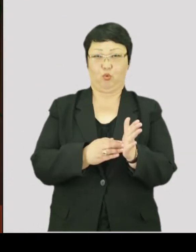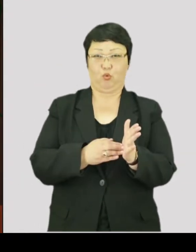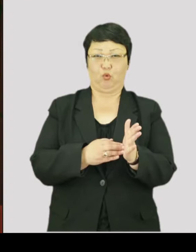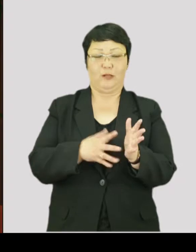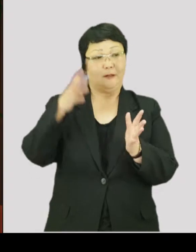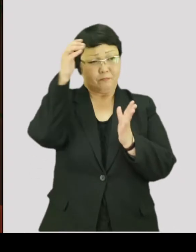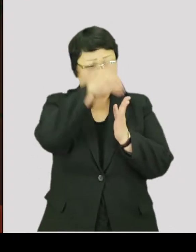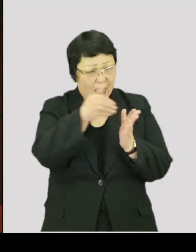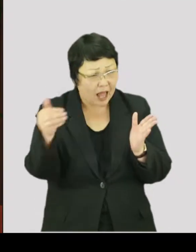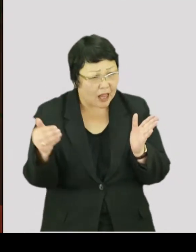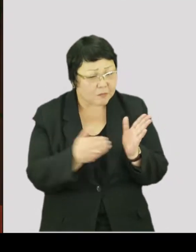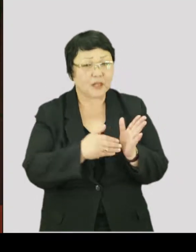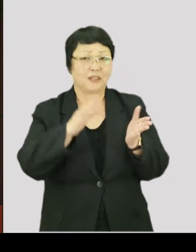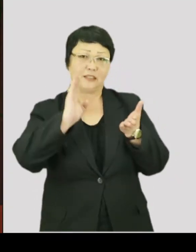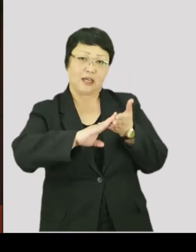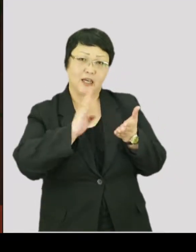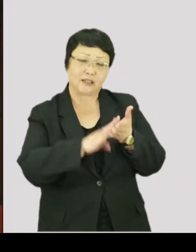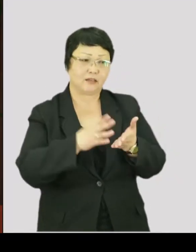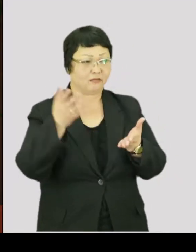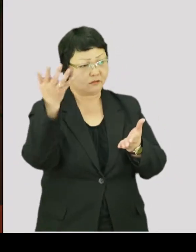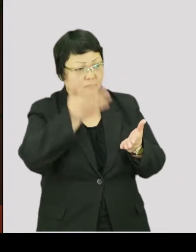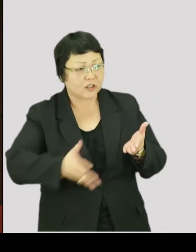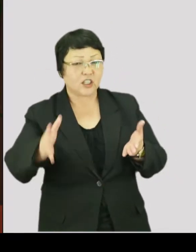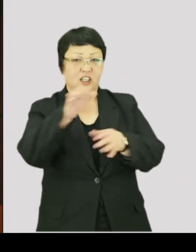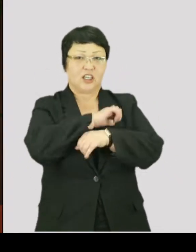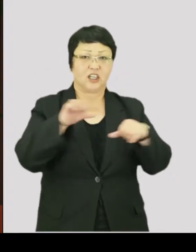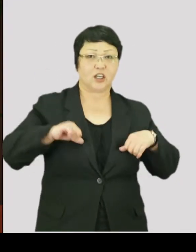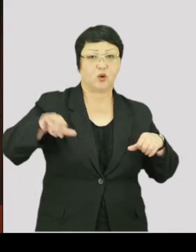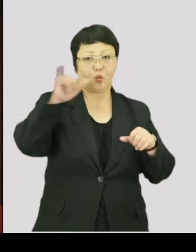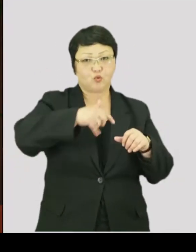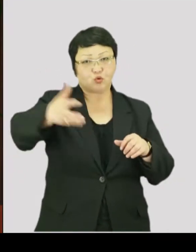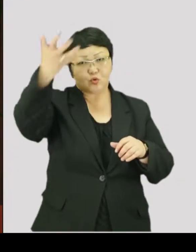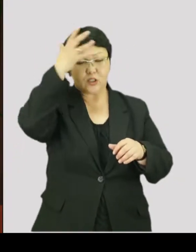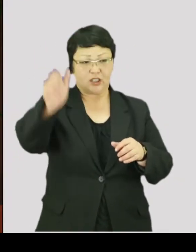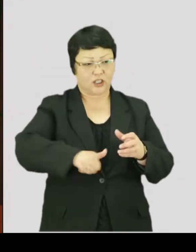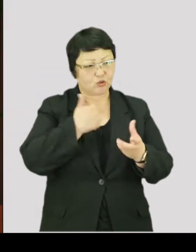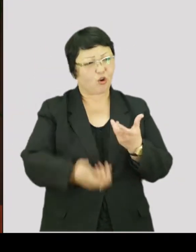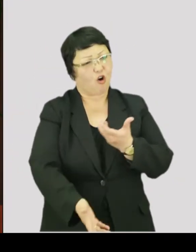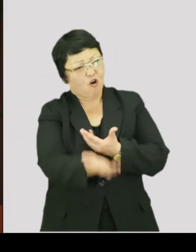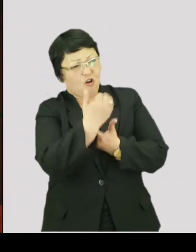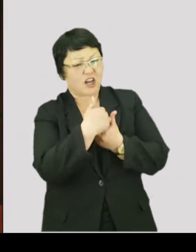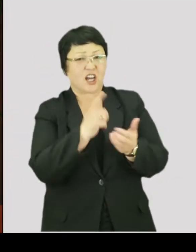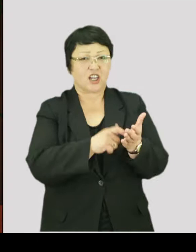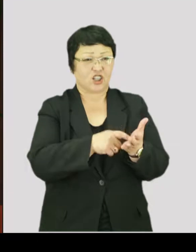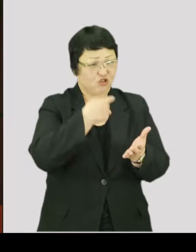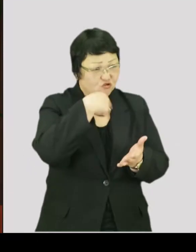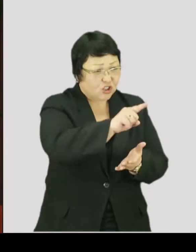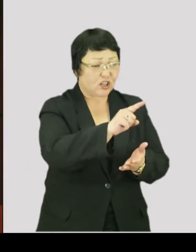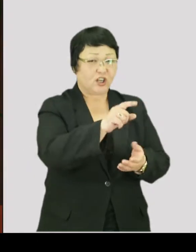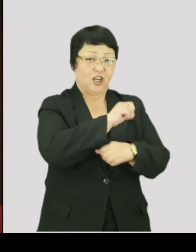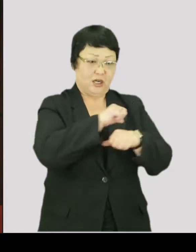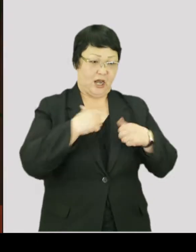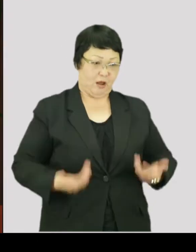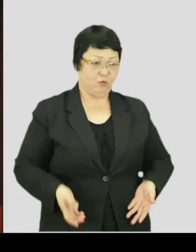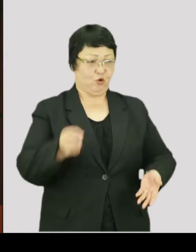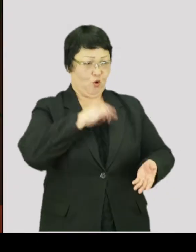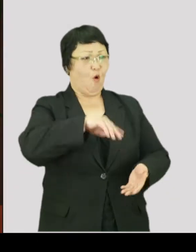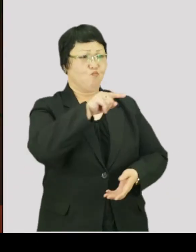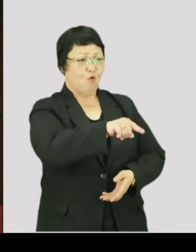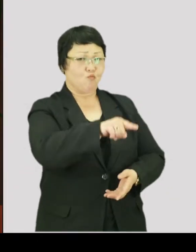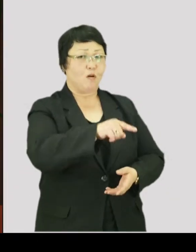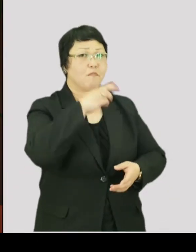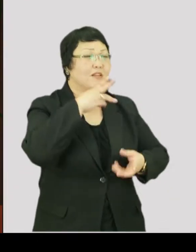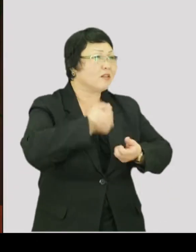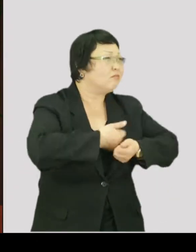тайлбарсан, таниулсан иргэдэд одоо улс төрийн оролцоо бол өөрсдийнхэн амьдралын асуудал гэдгийг ойлгуулсан тийм мэдээллийн